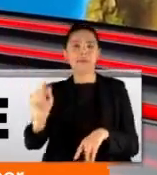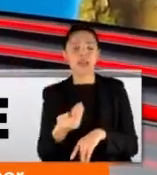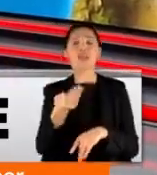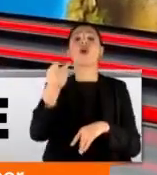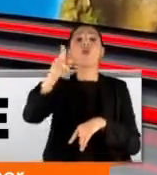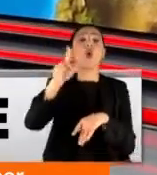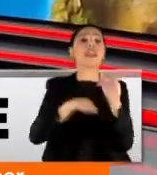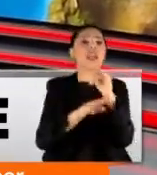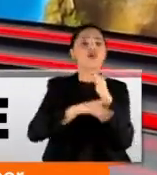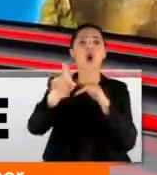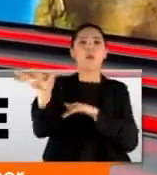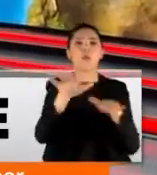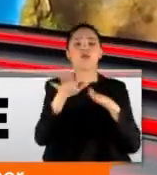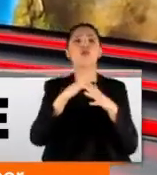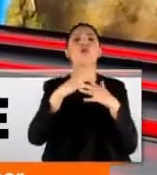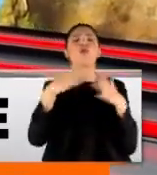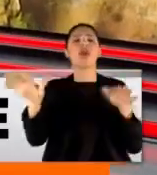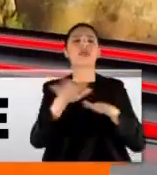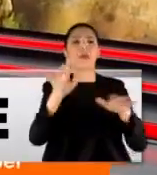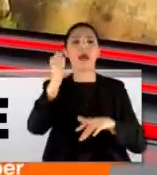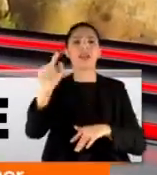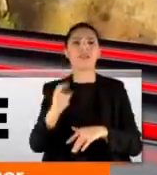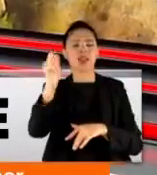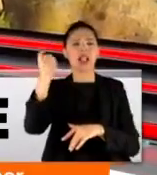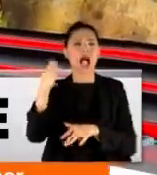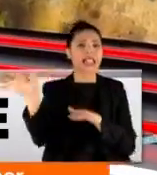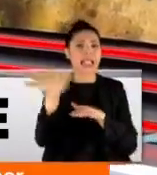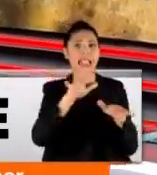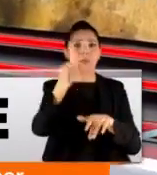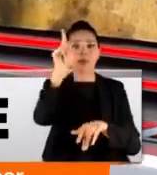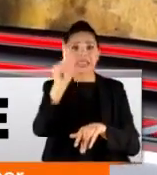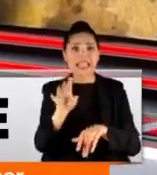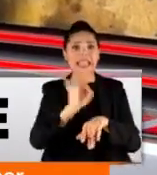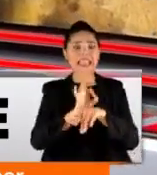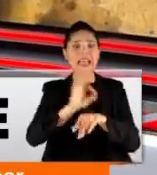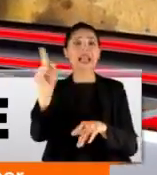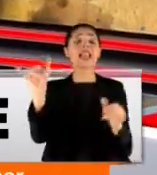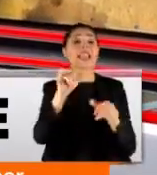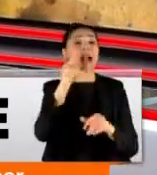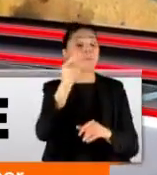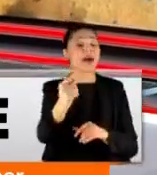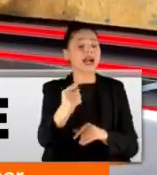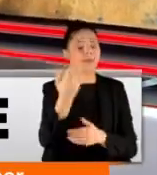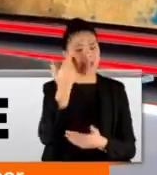yaşananları, o büyük depremin o anını, 6,6'lık sarsıntıyı ve onları bir yakından görelim.